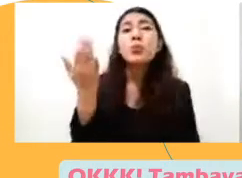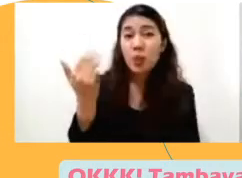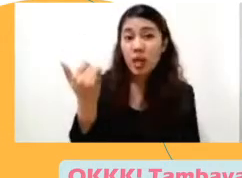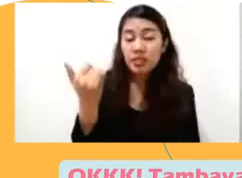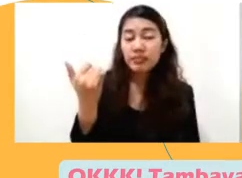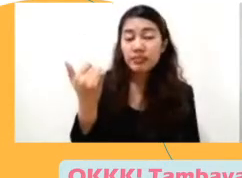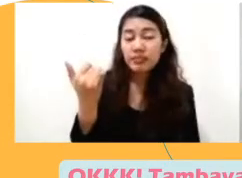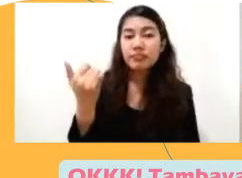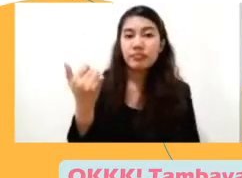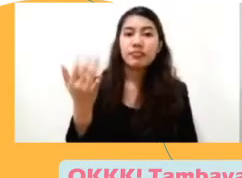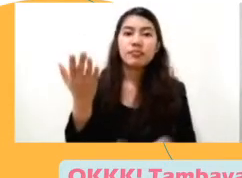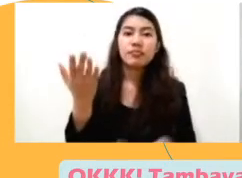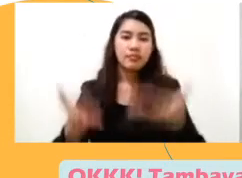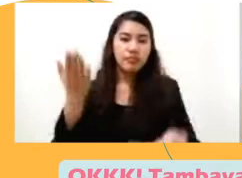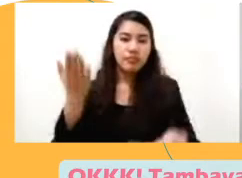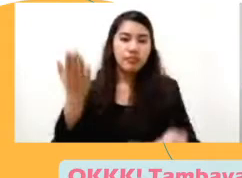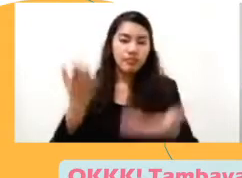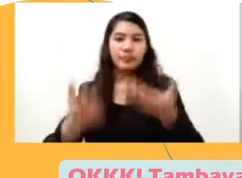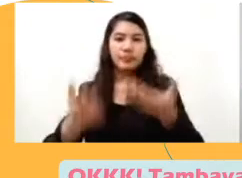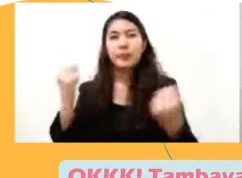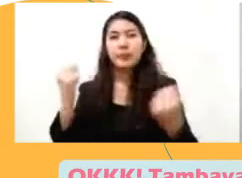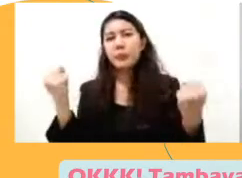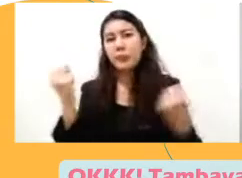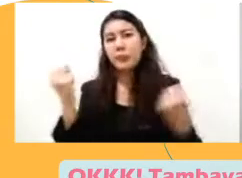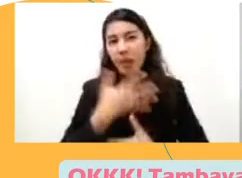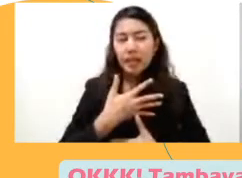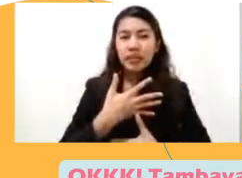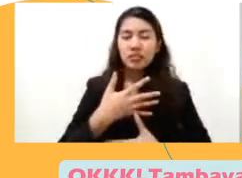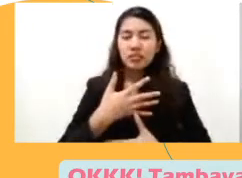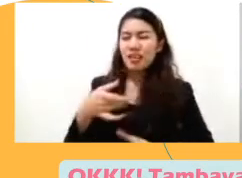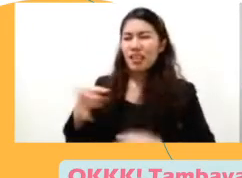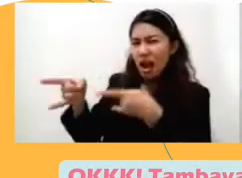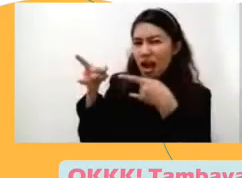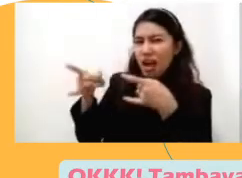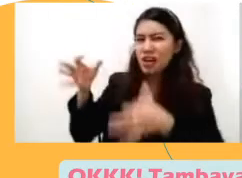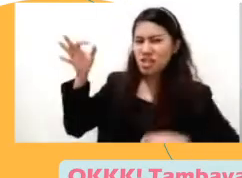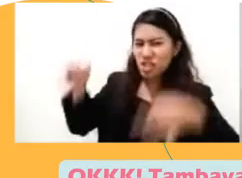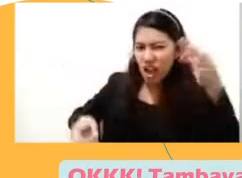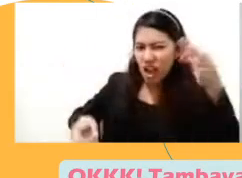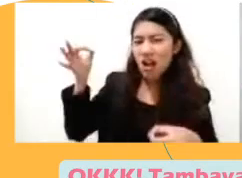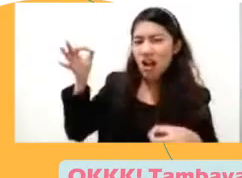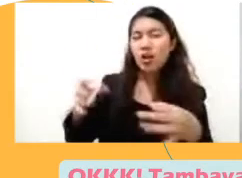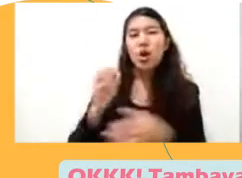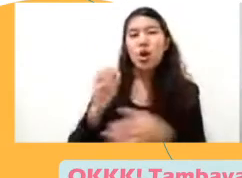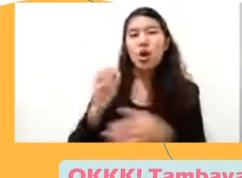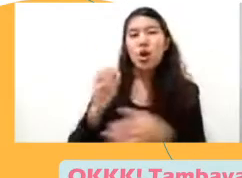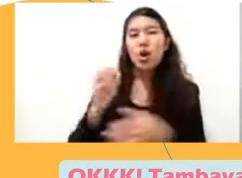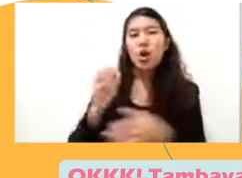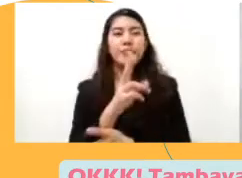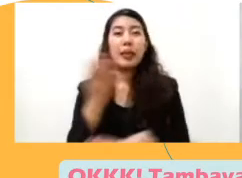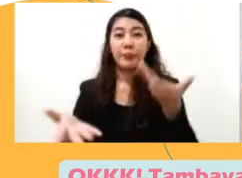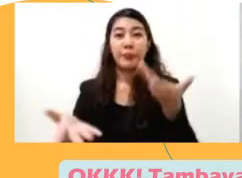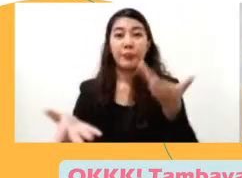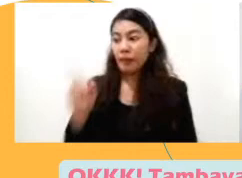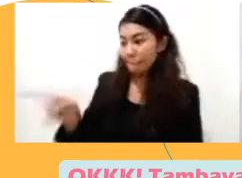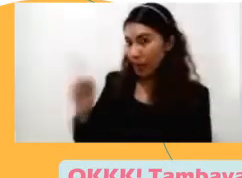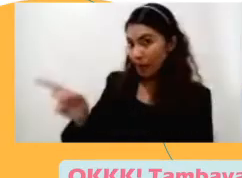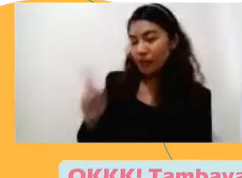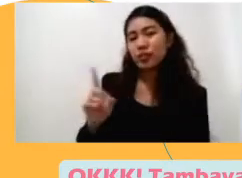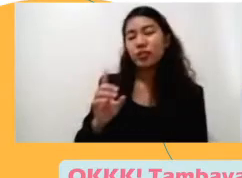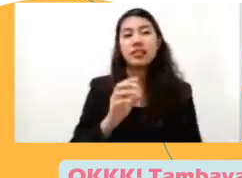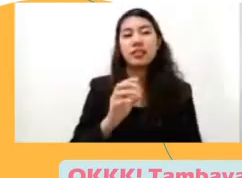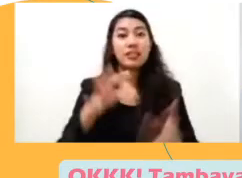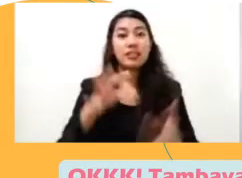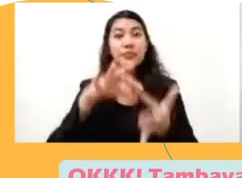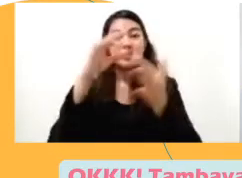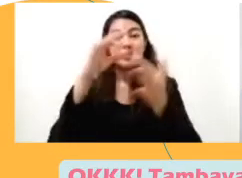Ng pinangungunahan ng takot na ma-judge o kaya na tayo ay paggalitan, lalong-lalo na kung sa ating